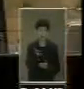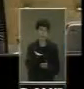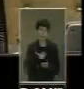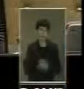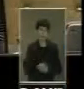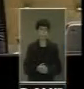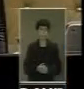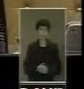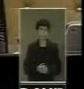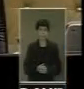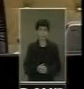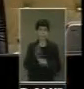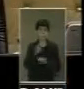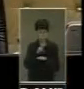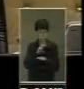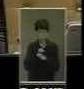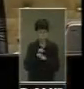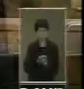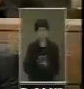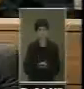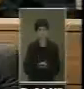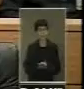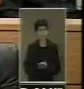นะครับเชิญ ท่านประธานสภาที่เคารพครับ